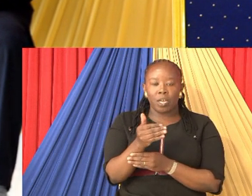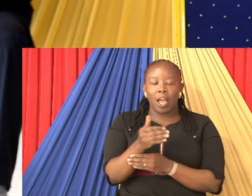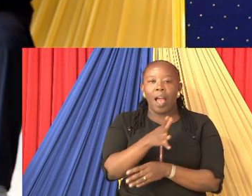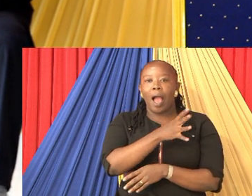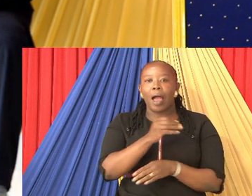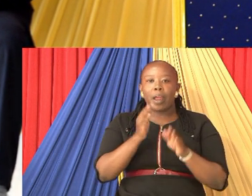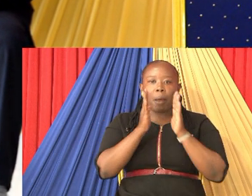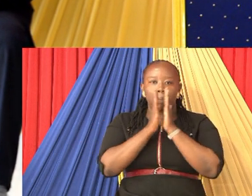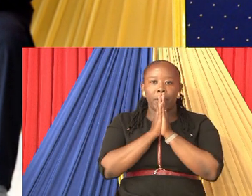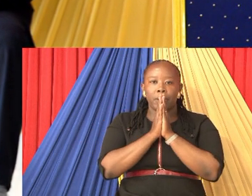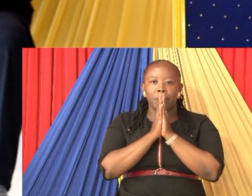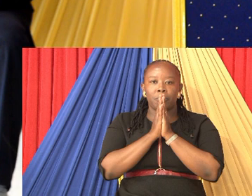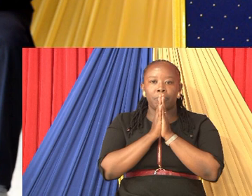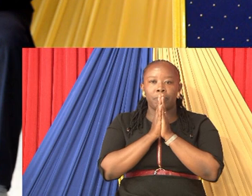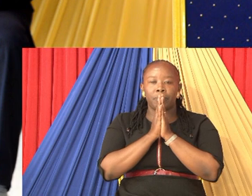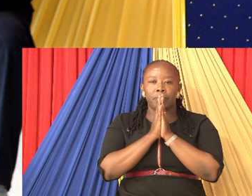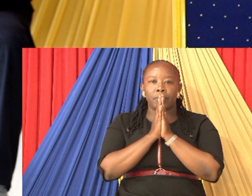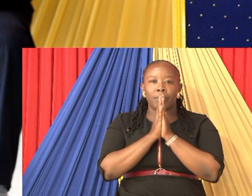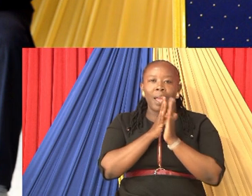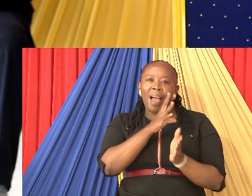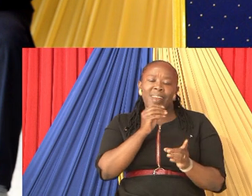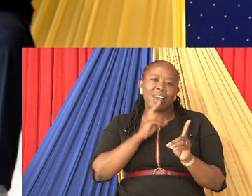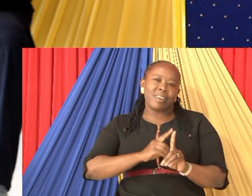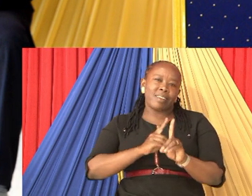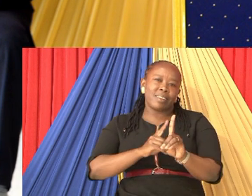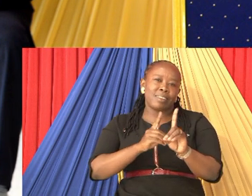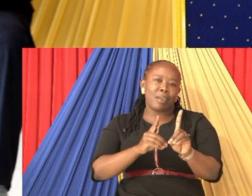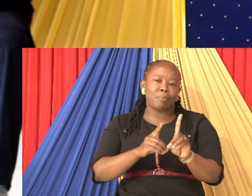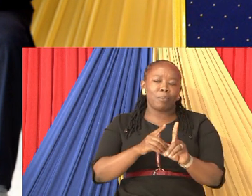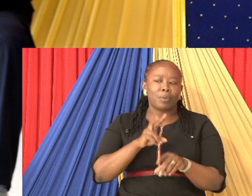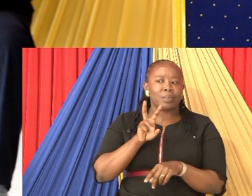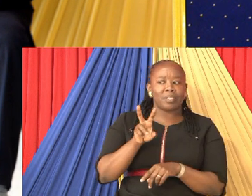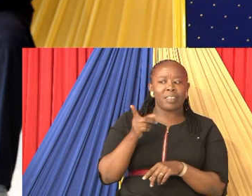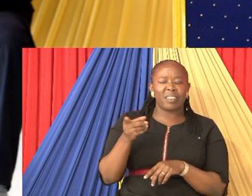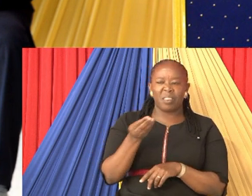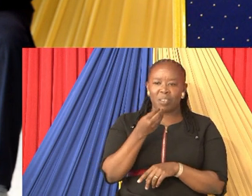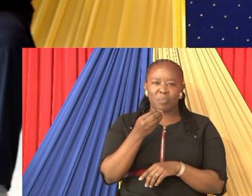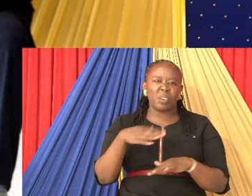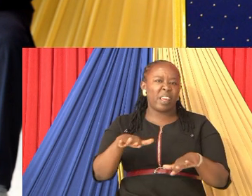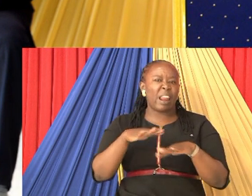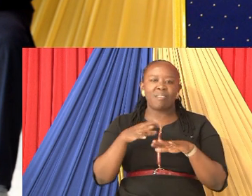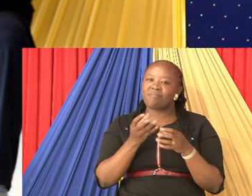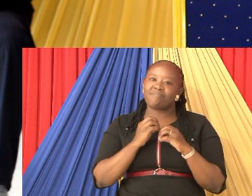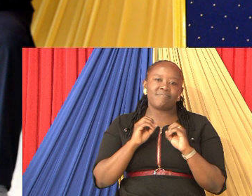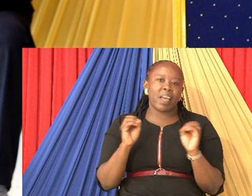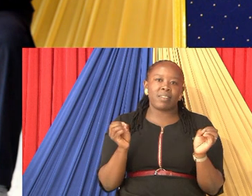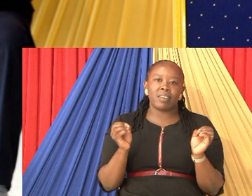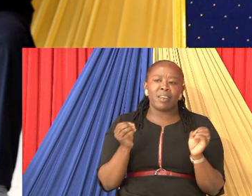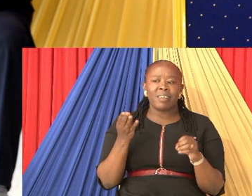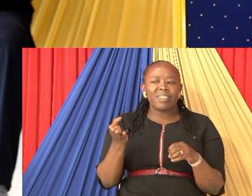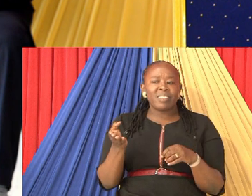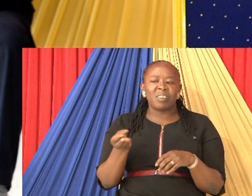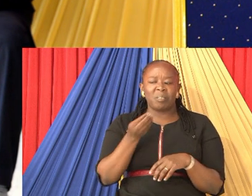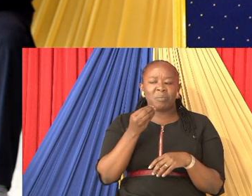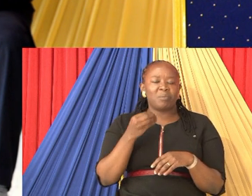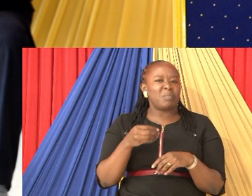akashukuru. Wanafunzi wanaona kwamba chakula hiki hakitoshi. Chakula hiki ni kichache. Samaki saba,